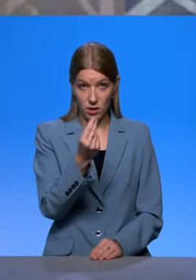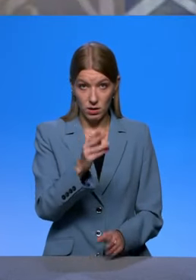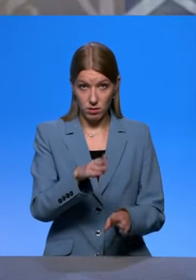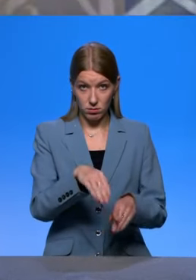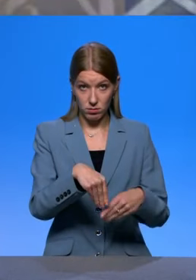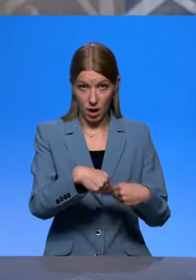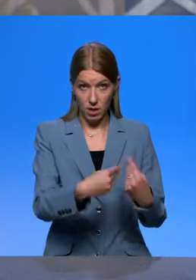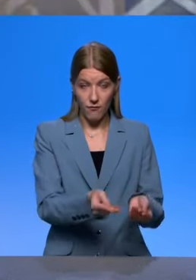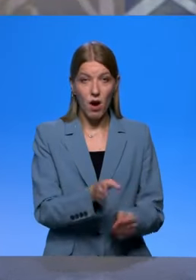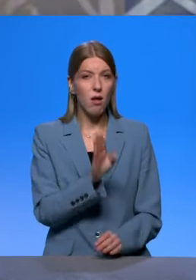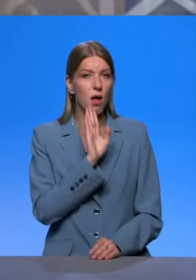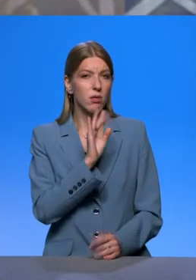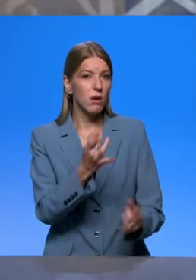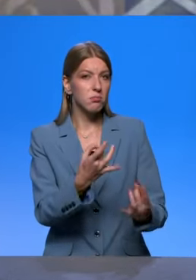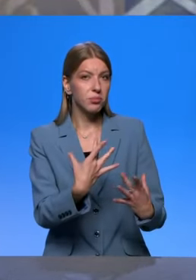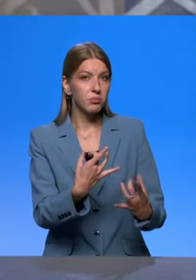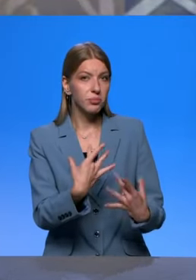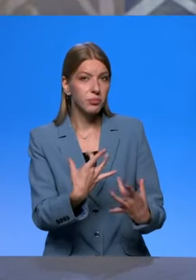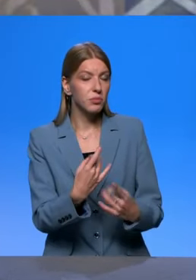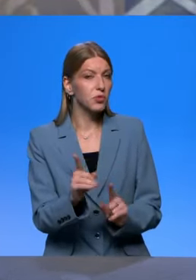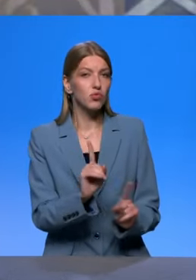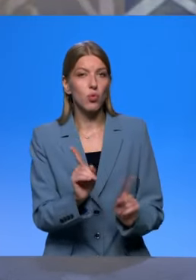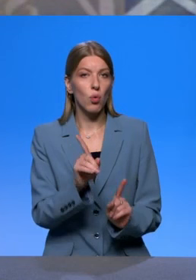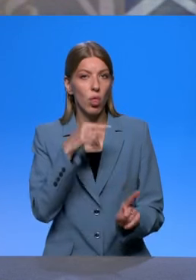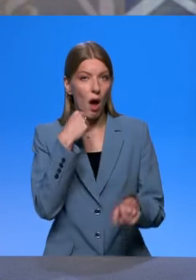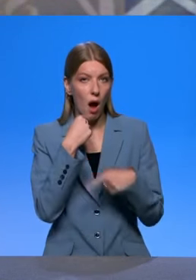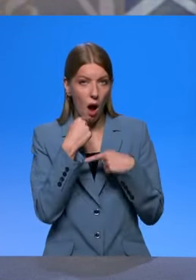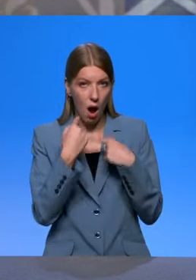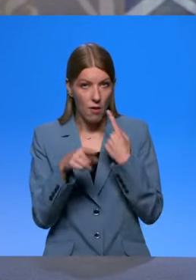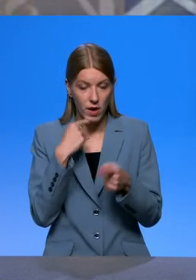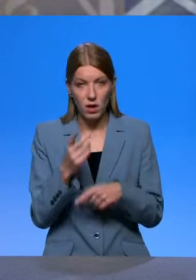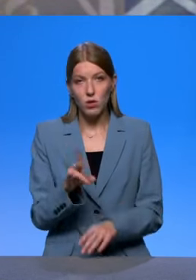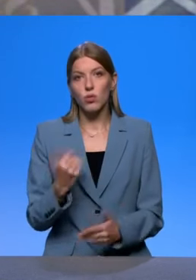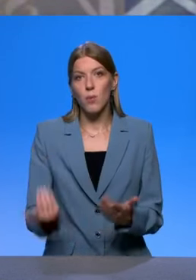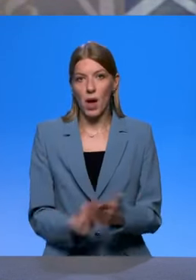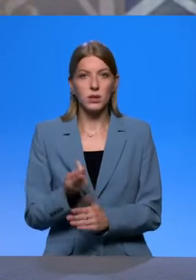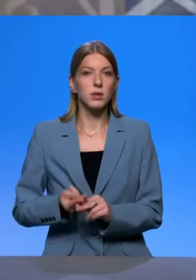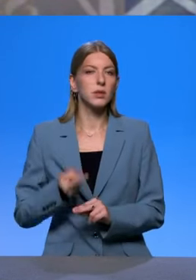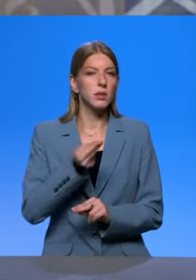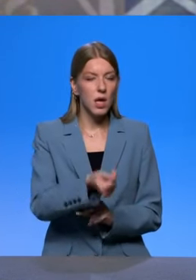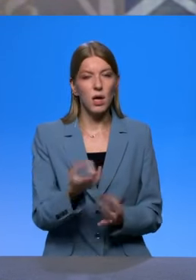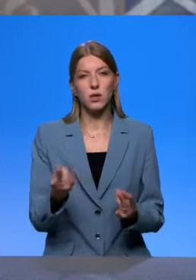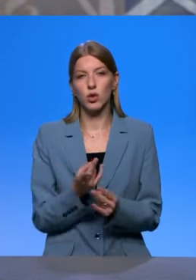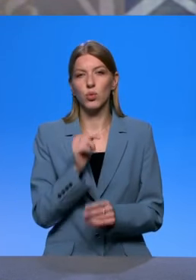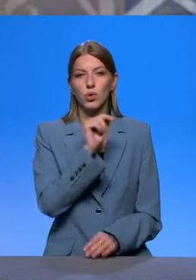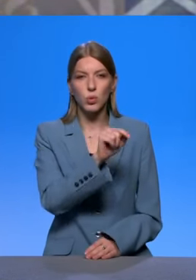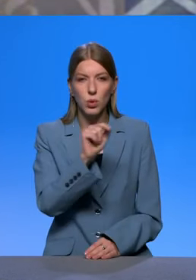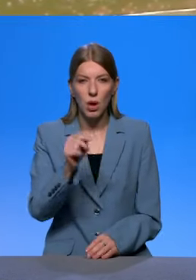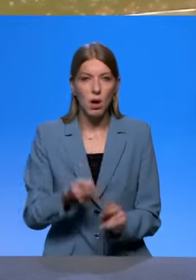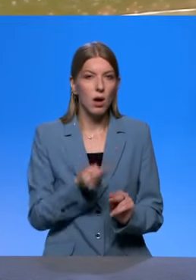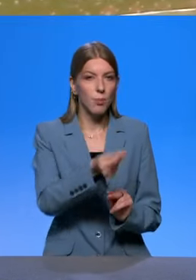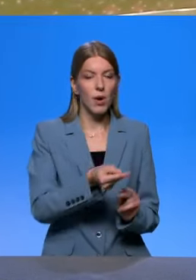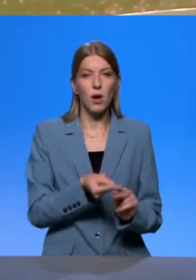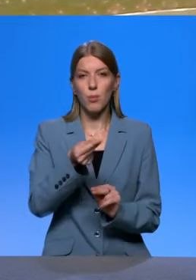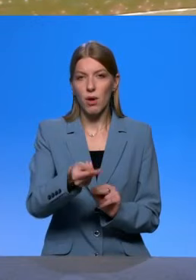отдавала, она мне что-то там говорила, но опять деньги, надо туда, надо сюда, надо в